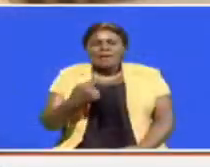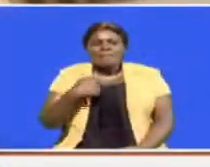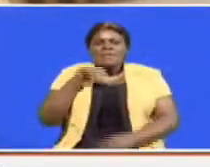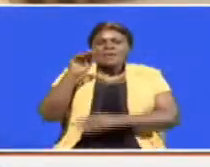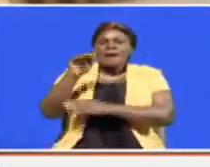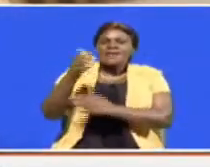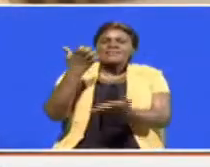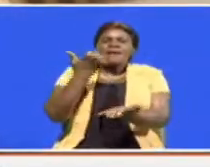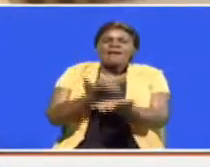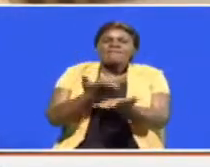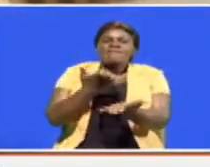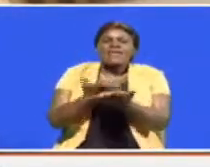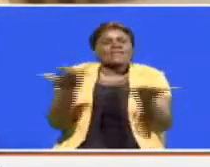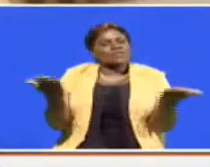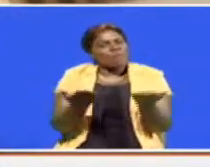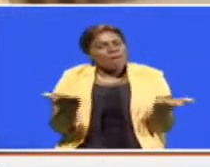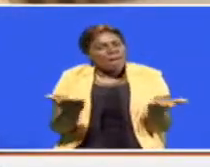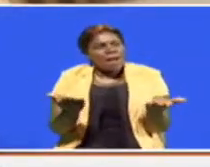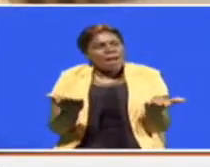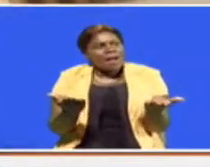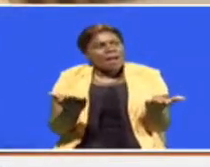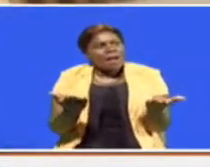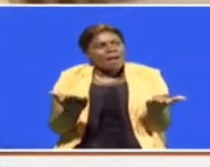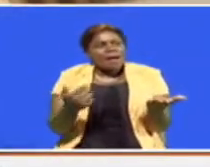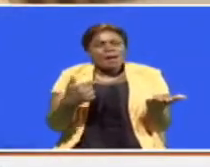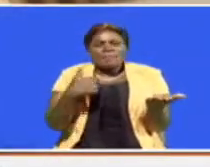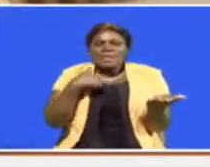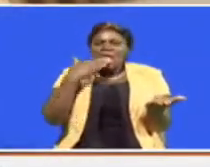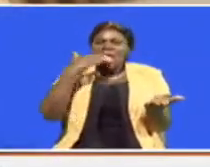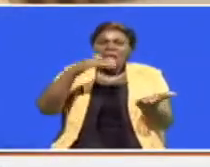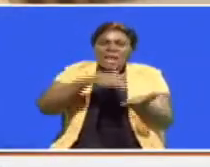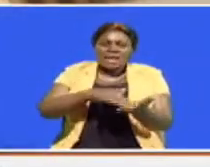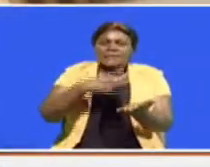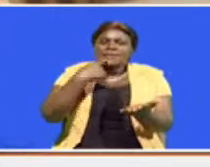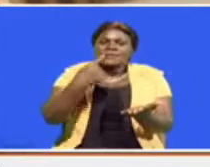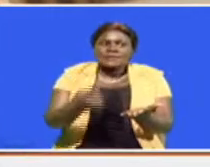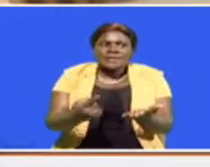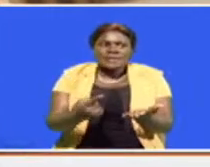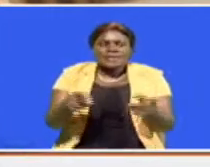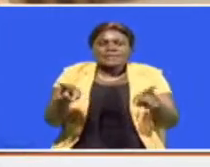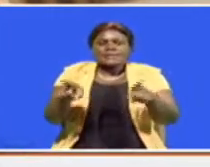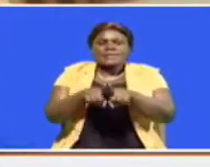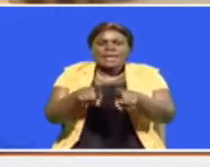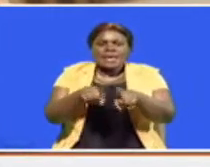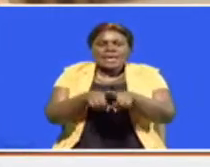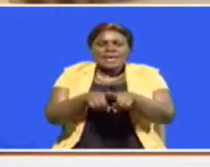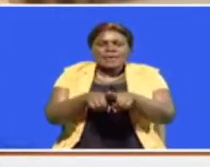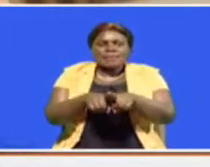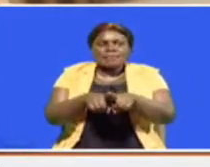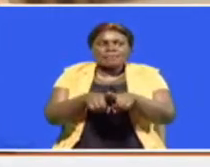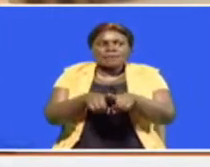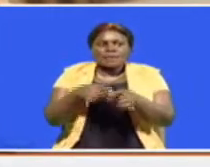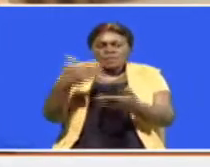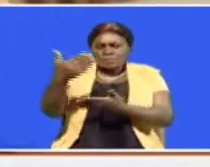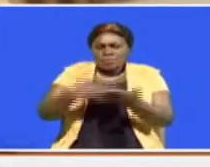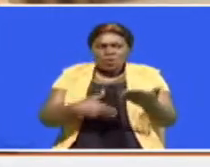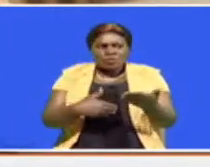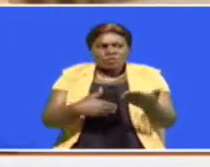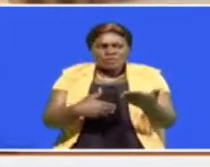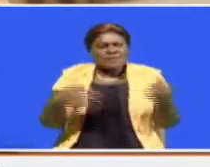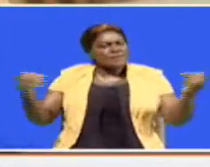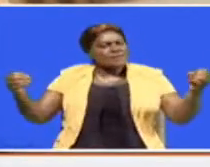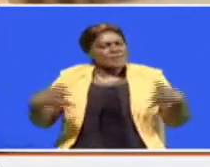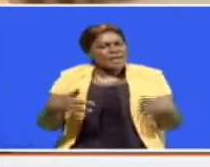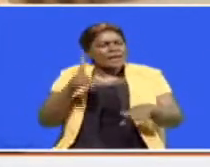for evidence. In fact, my latest one being a letter that I wrote saying that the Senate has to release a travel report because it is